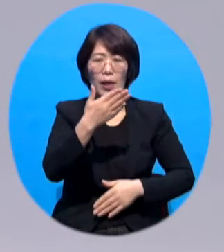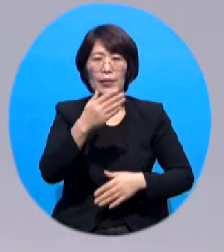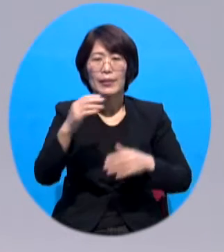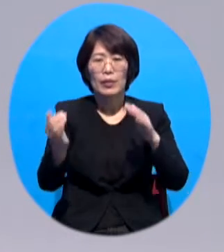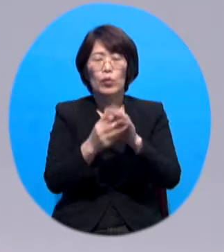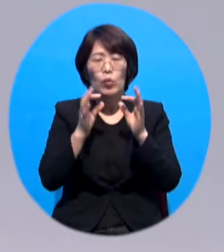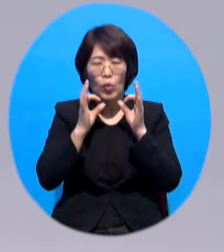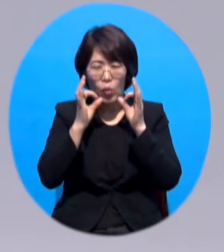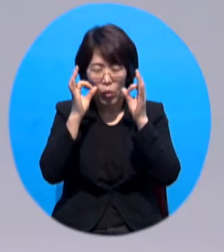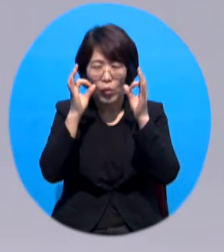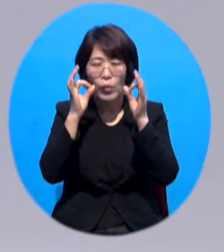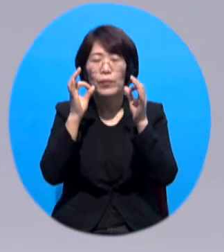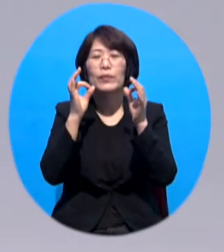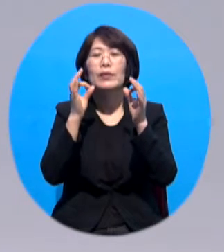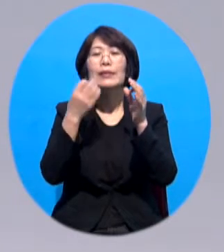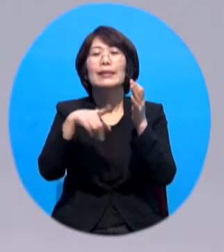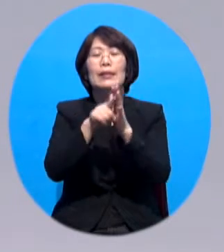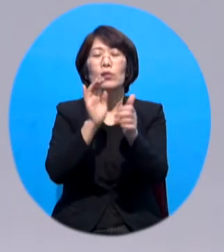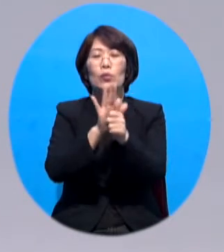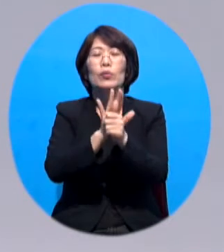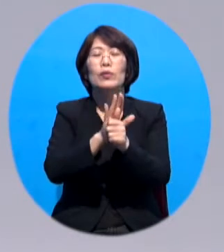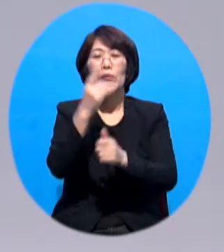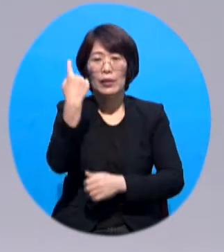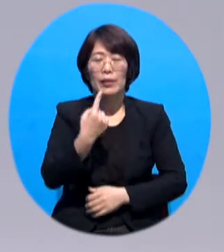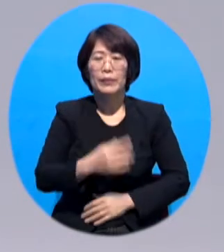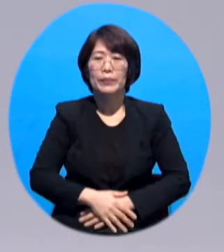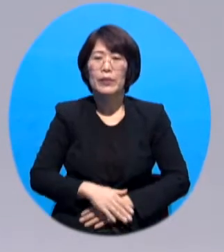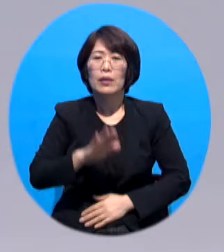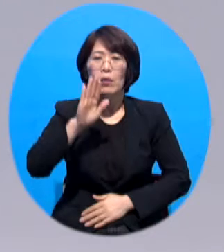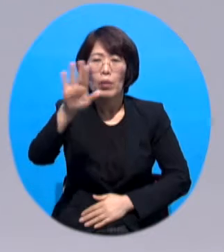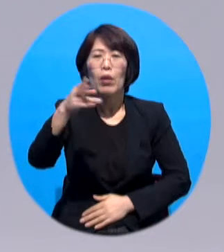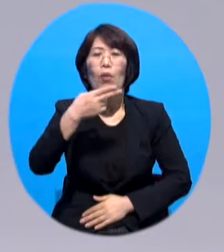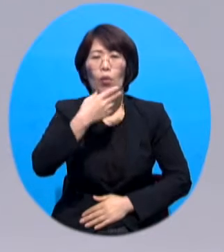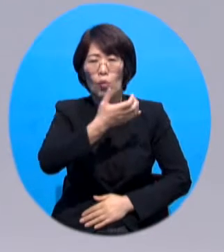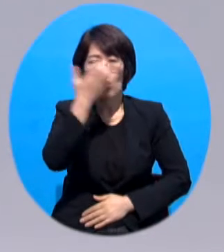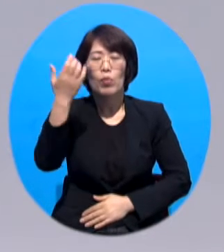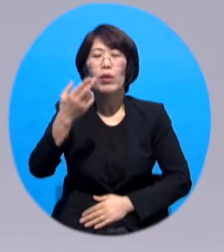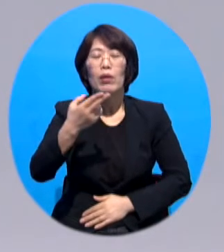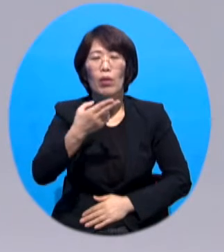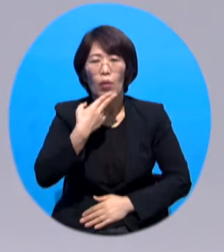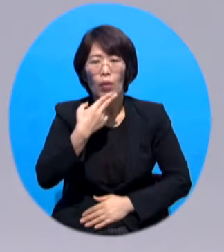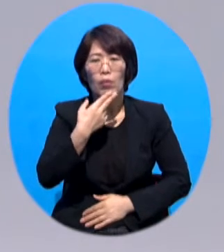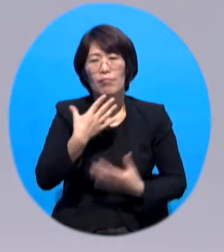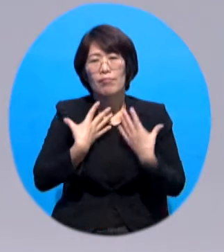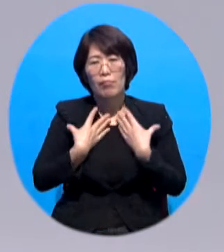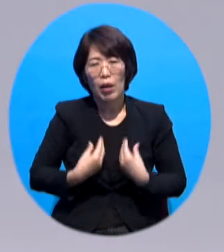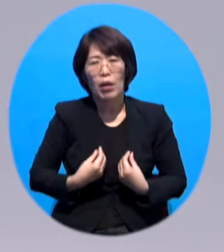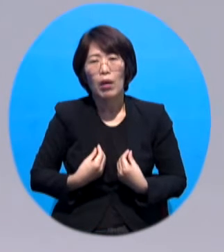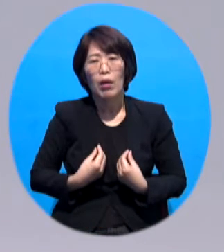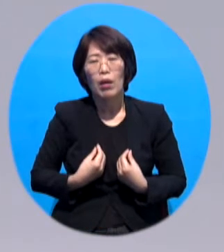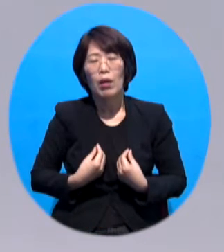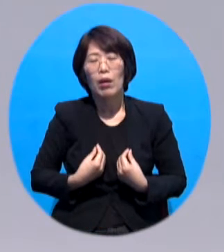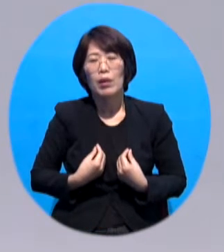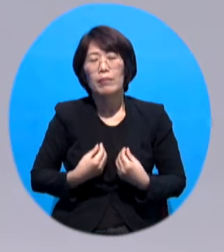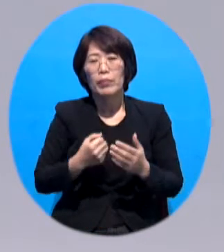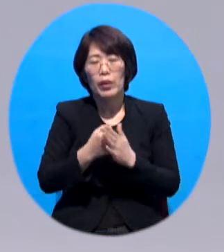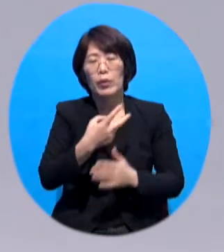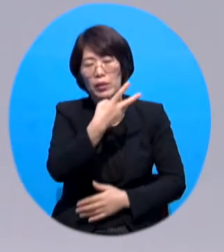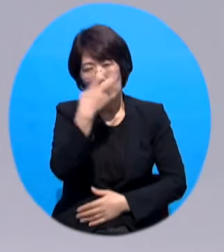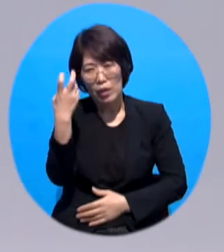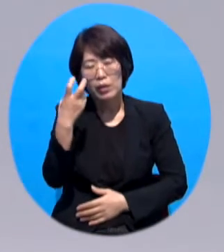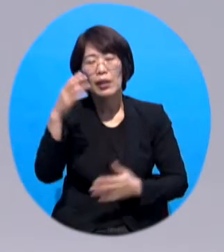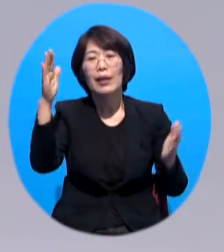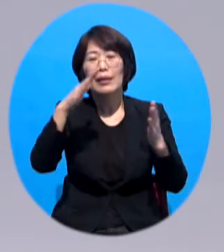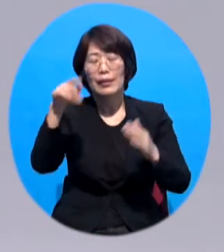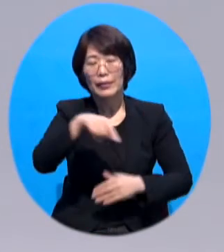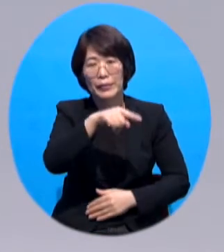지원 해 왔습니다 정말 미래가 없고 꿈이 없고 그래서 좌절하고 그래서 잔 참 자는 아이들